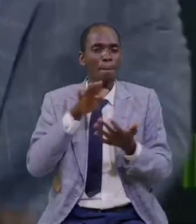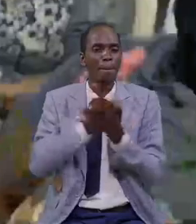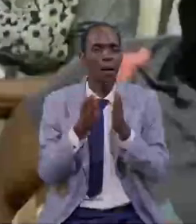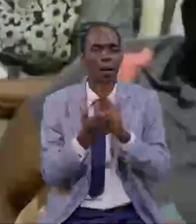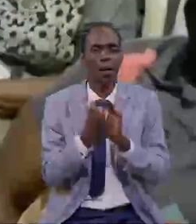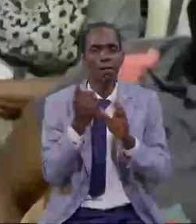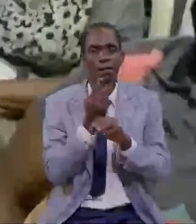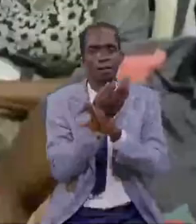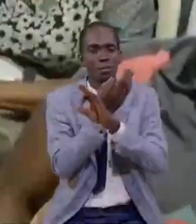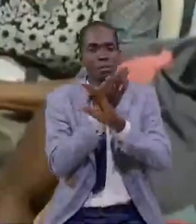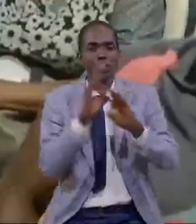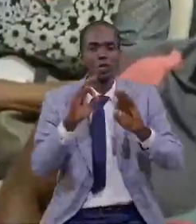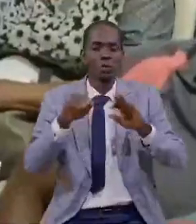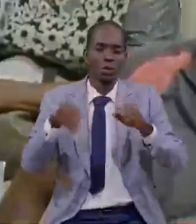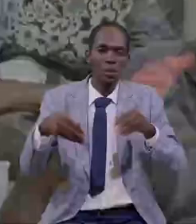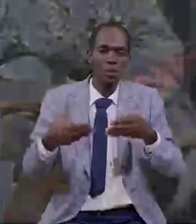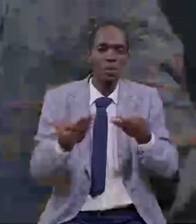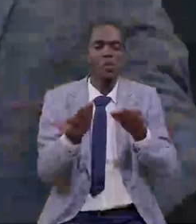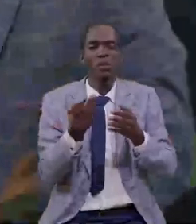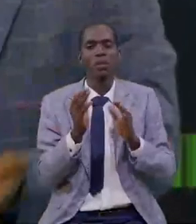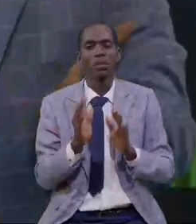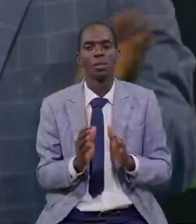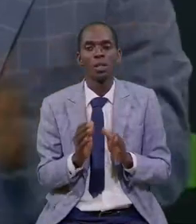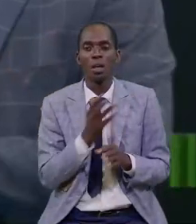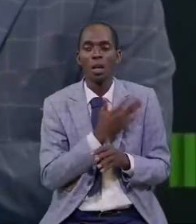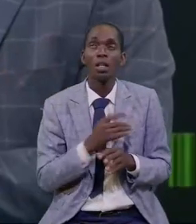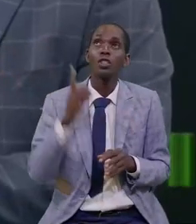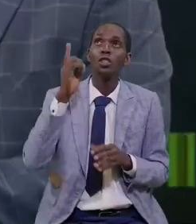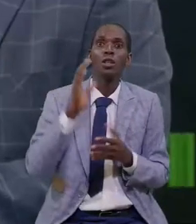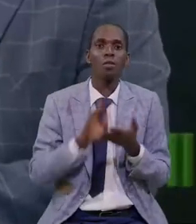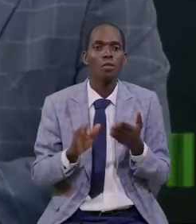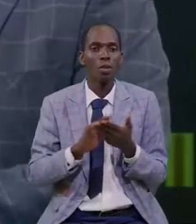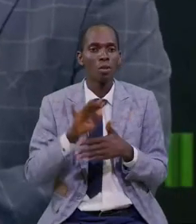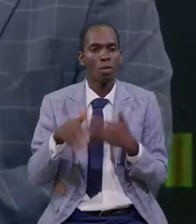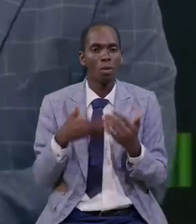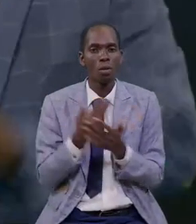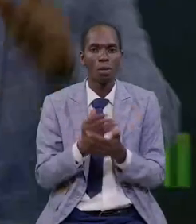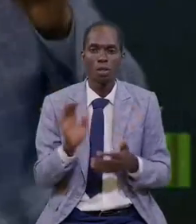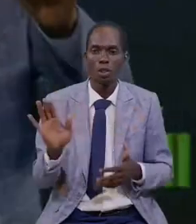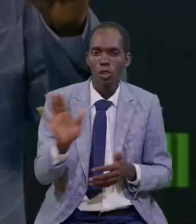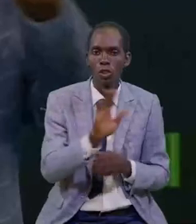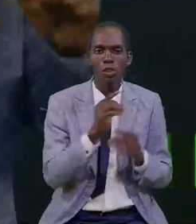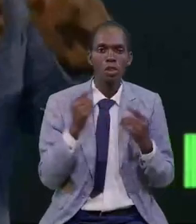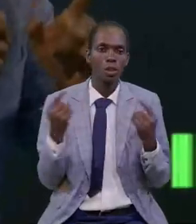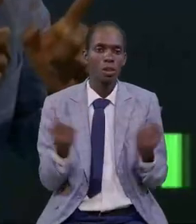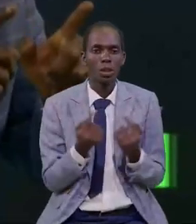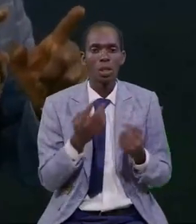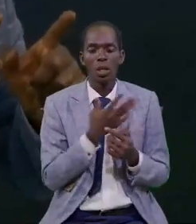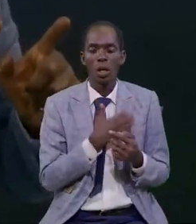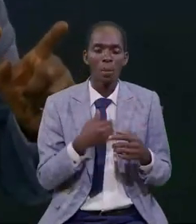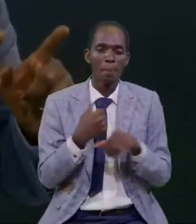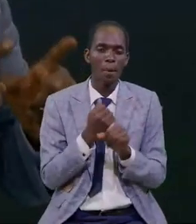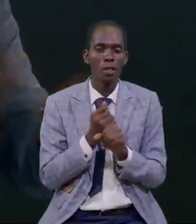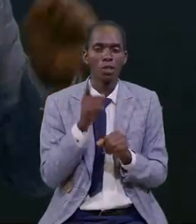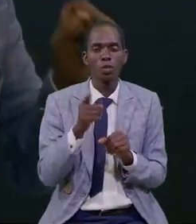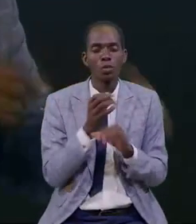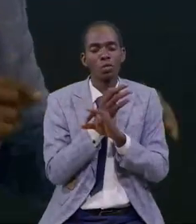le libérateur et il a pardon il pardonne tous tes péchés et ta franchi